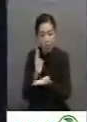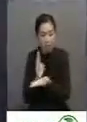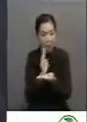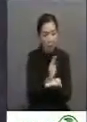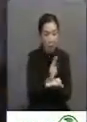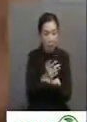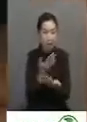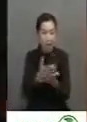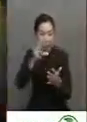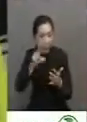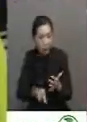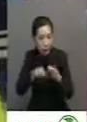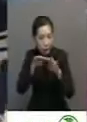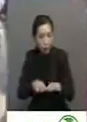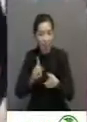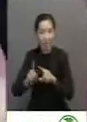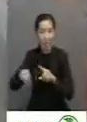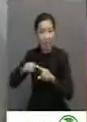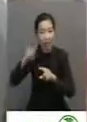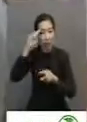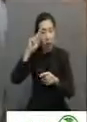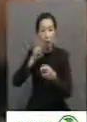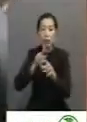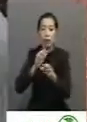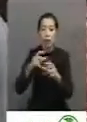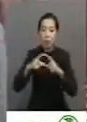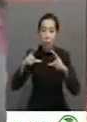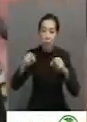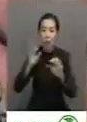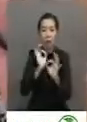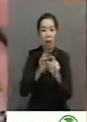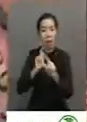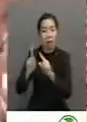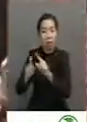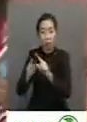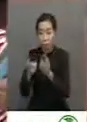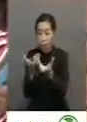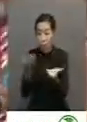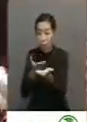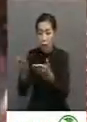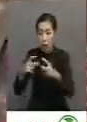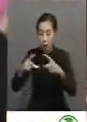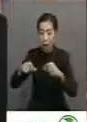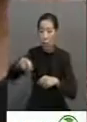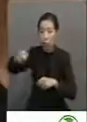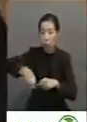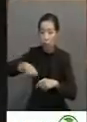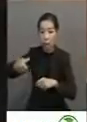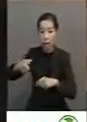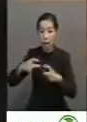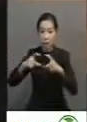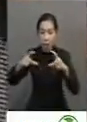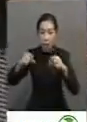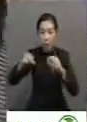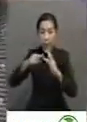าประชาชนที่ใช้บัตรเดบิตตามของสถาบันการเงินต่างๆนะคะนำบัตรนี้ไปชำระสินค้าบริการในประเทศแต่ว่าไม่รวมธุร